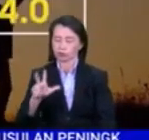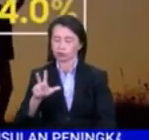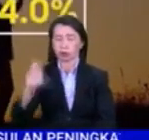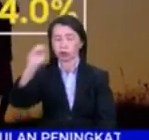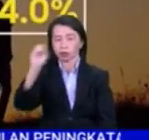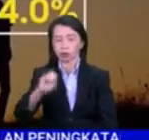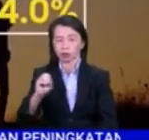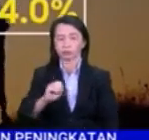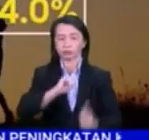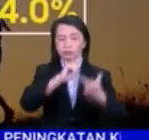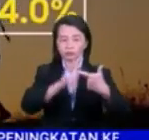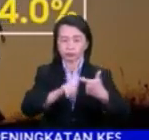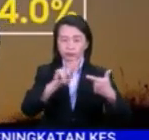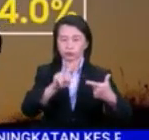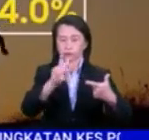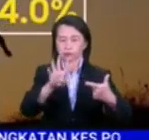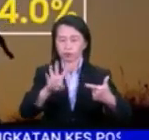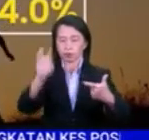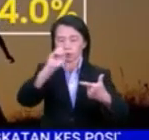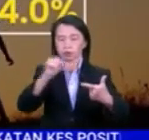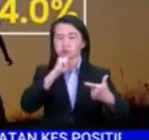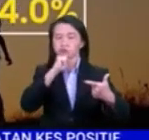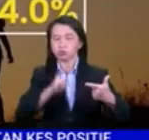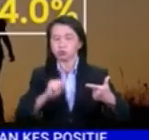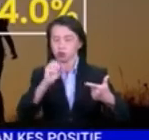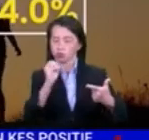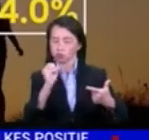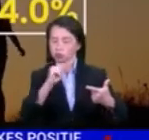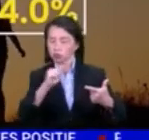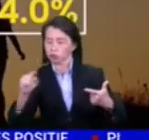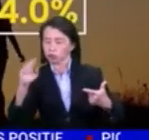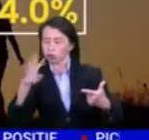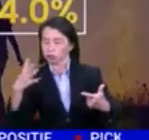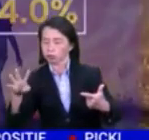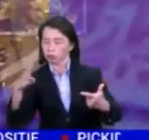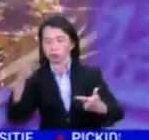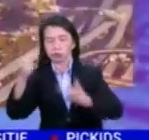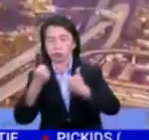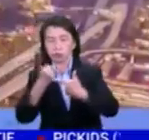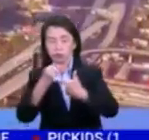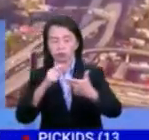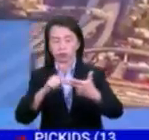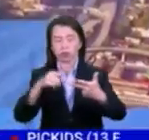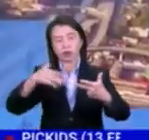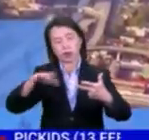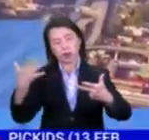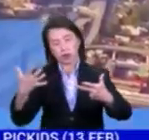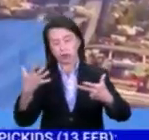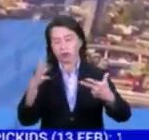69.3%, diikuti 24% berusia 0 hingga 14 tahun dan